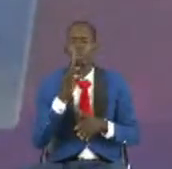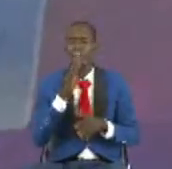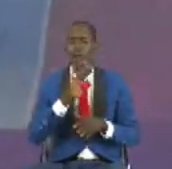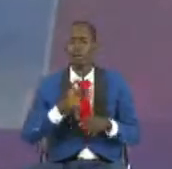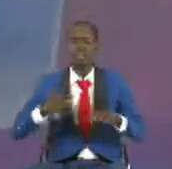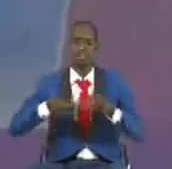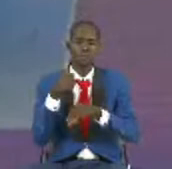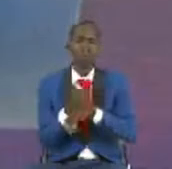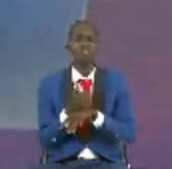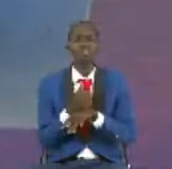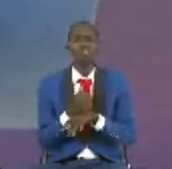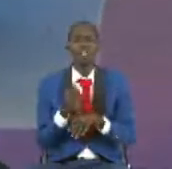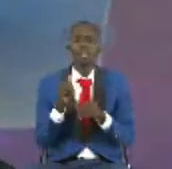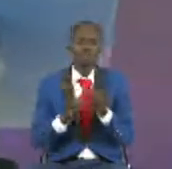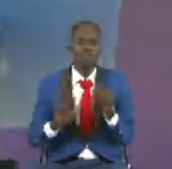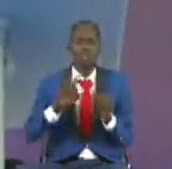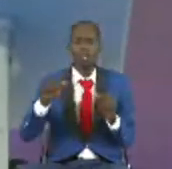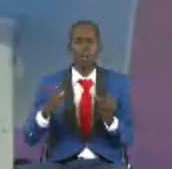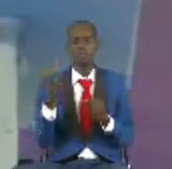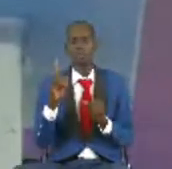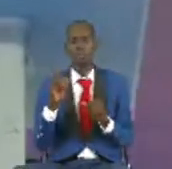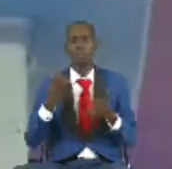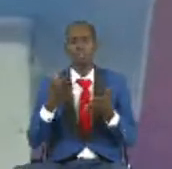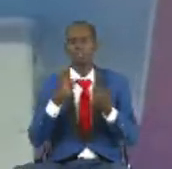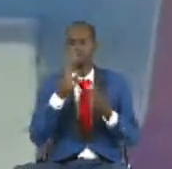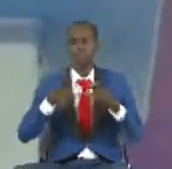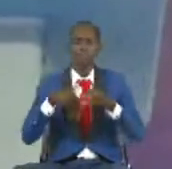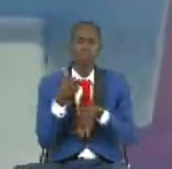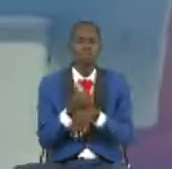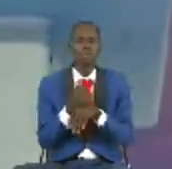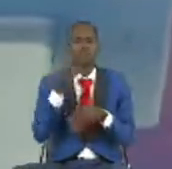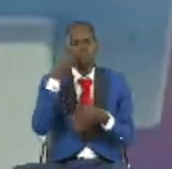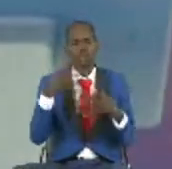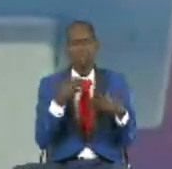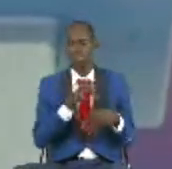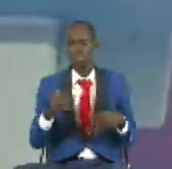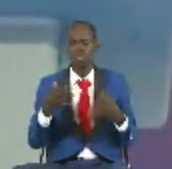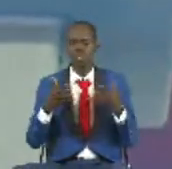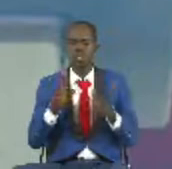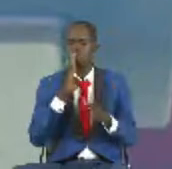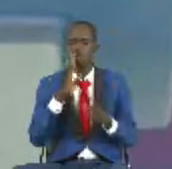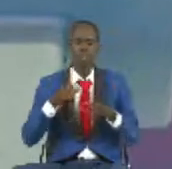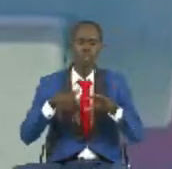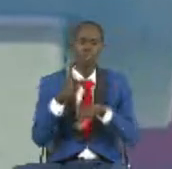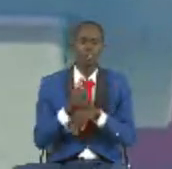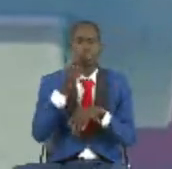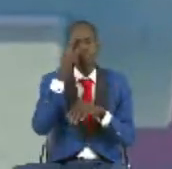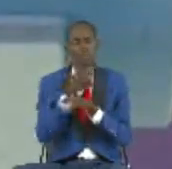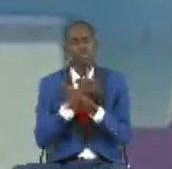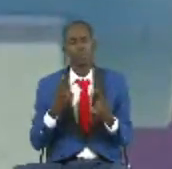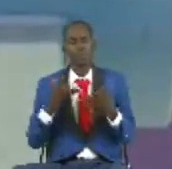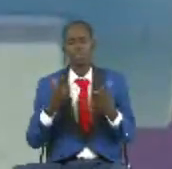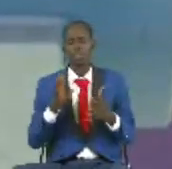confirmation partout, confirmation pour la guérison, confirmation pour la délivrance,